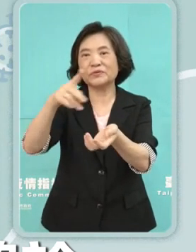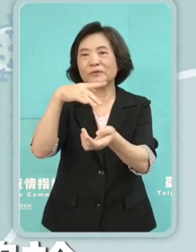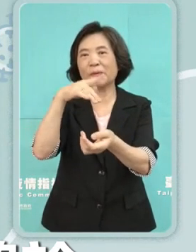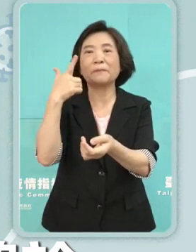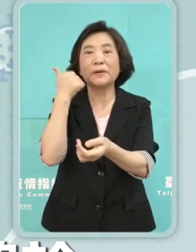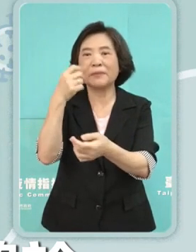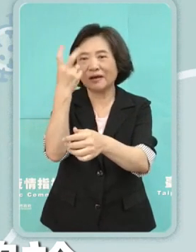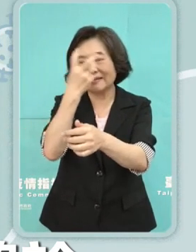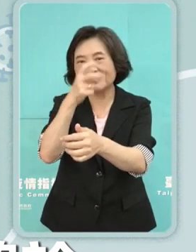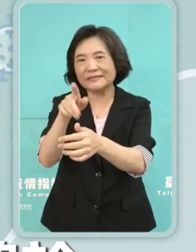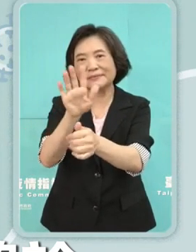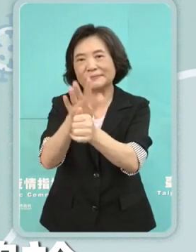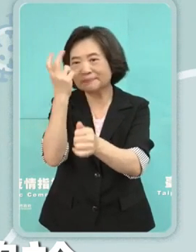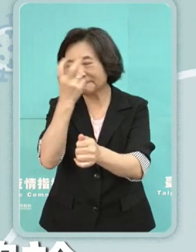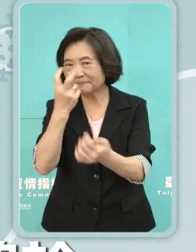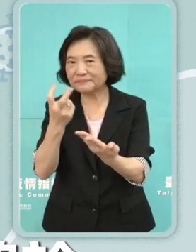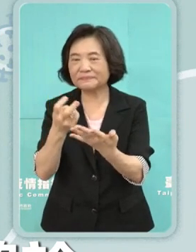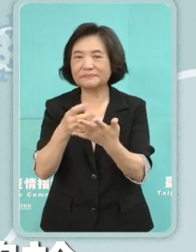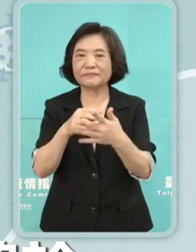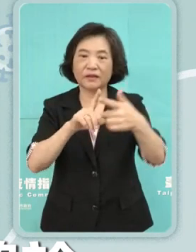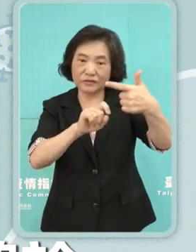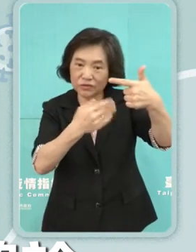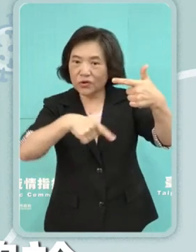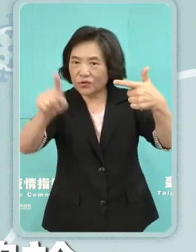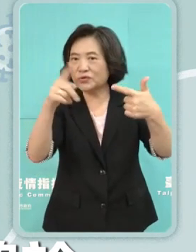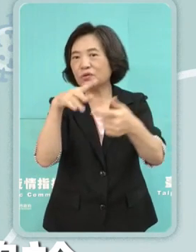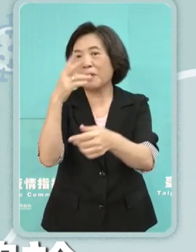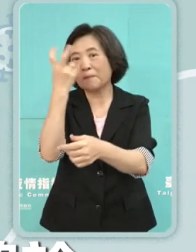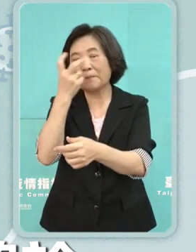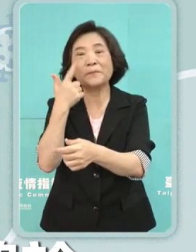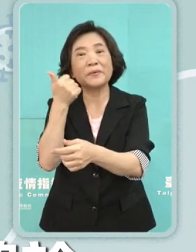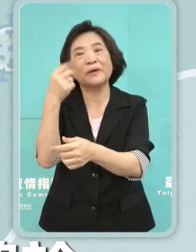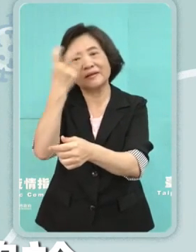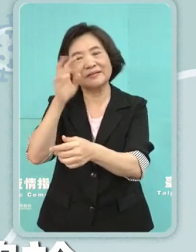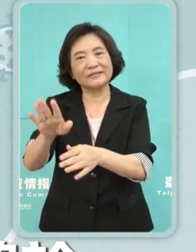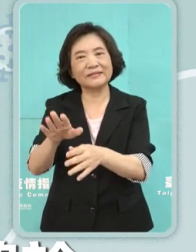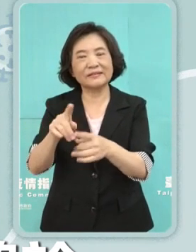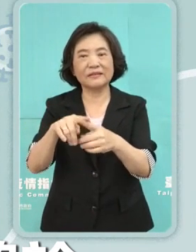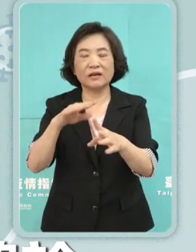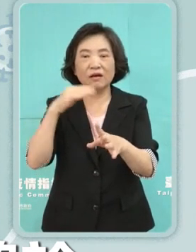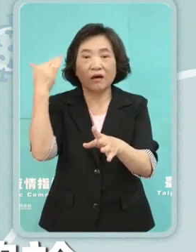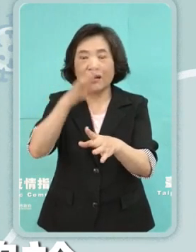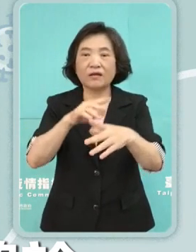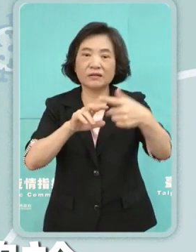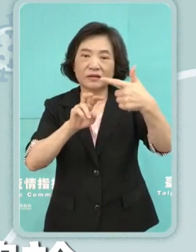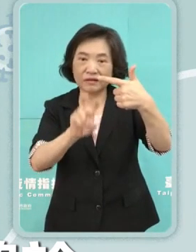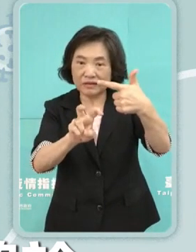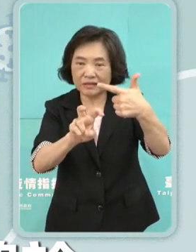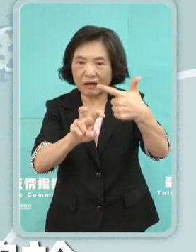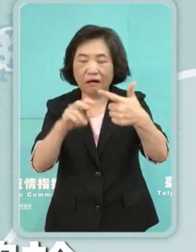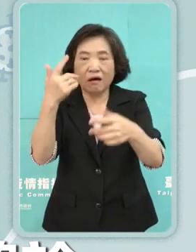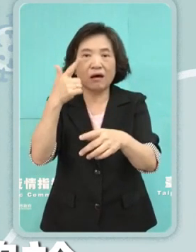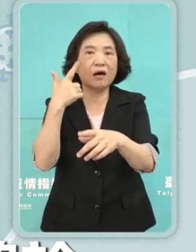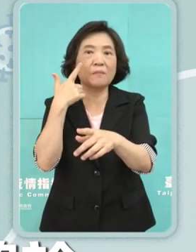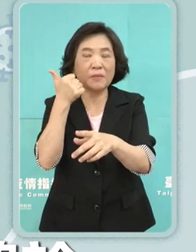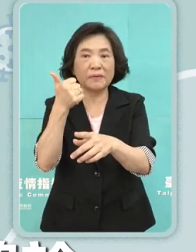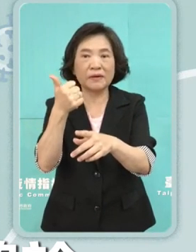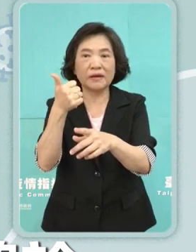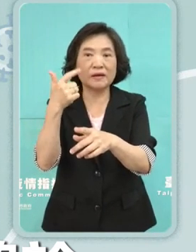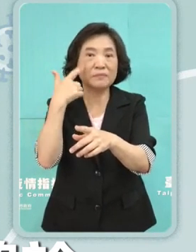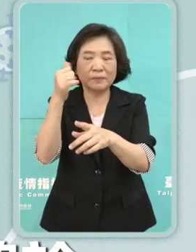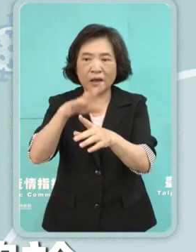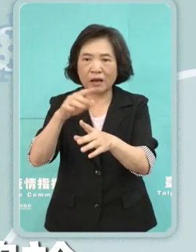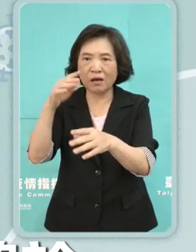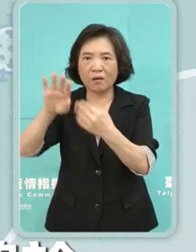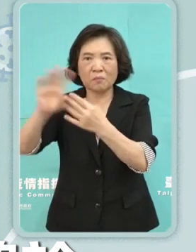来19号放假去看他父亲了、啊，那20号他的爸爸就被通知说有确诊，所以他赶快去做